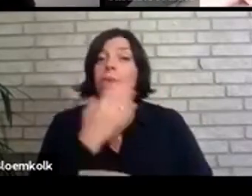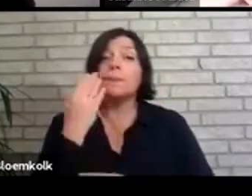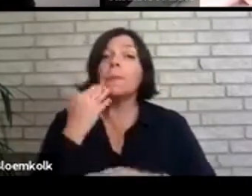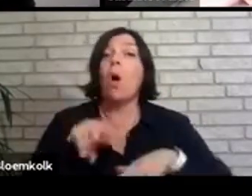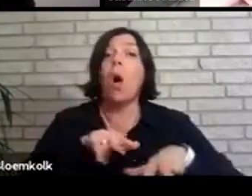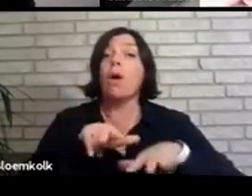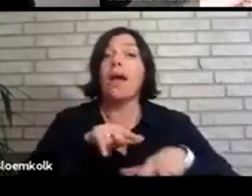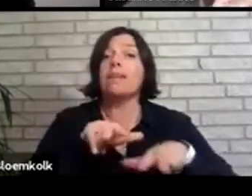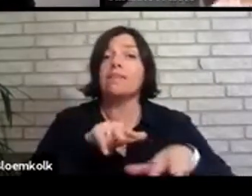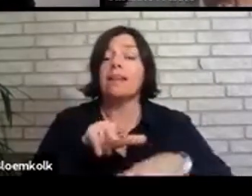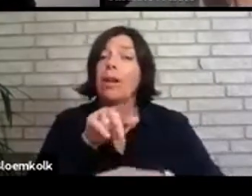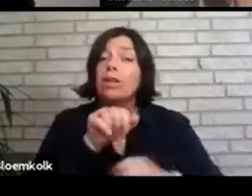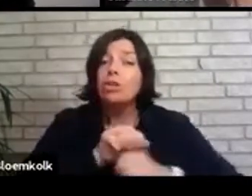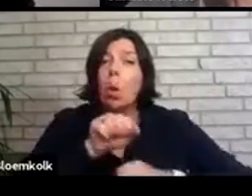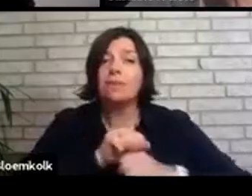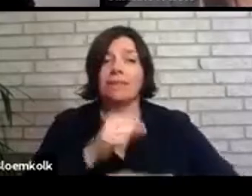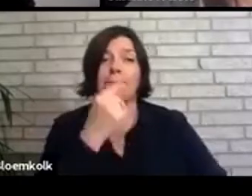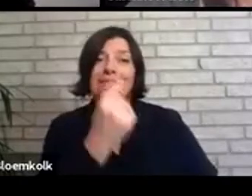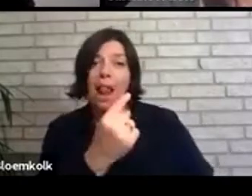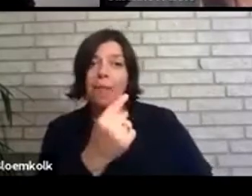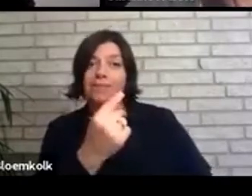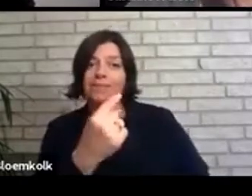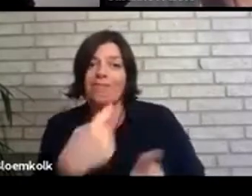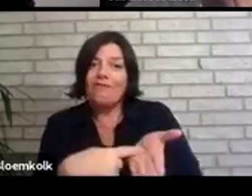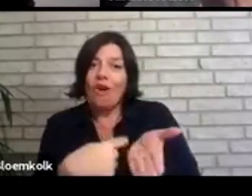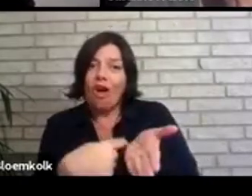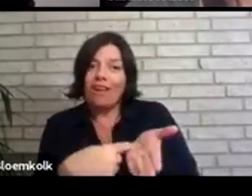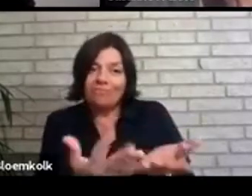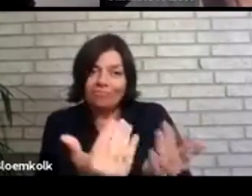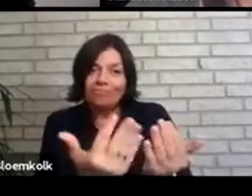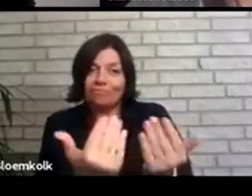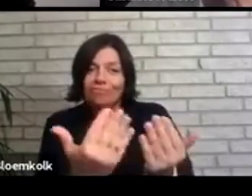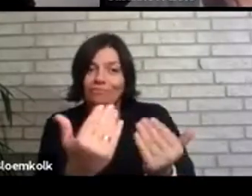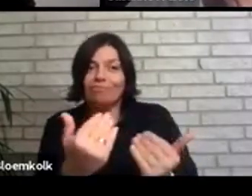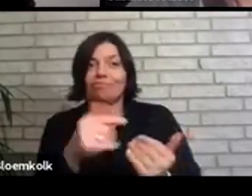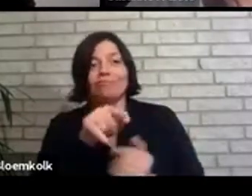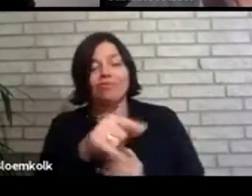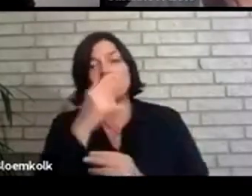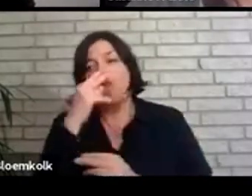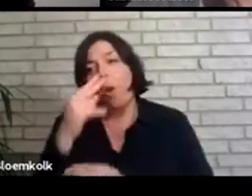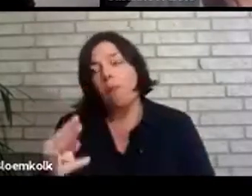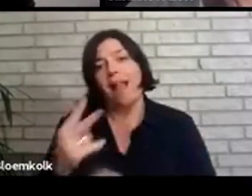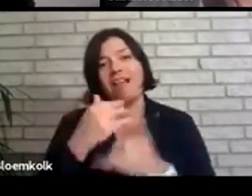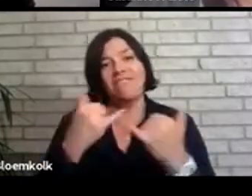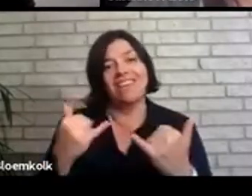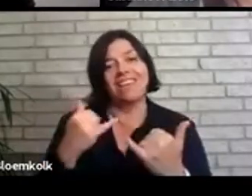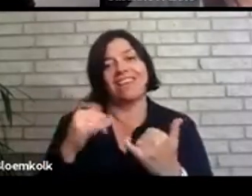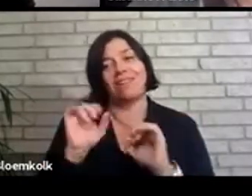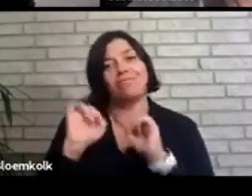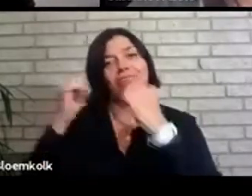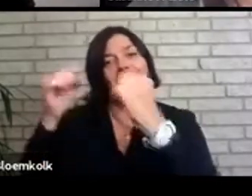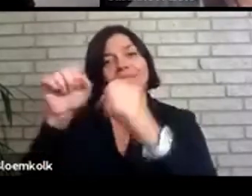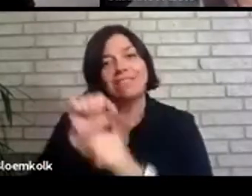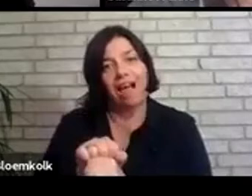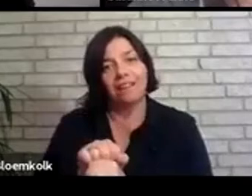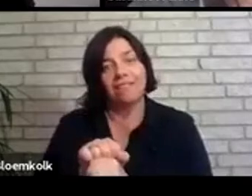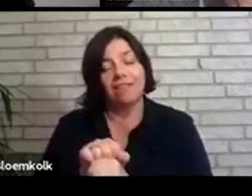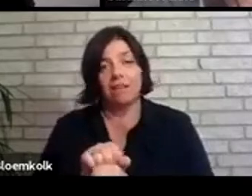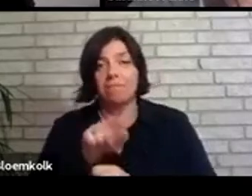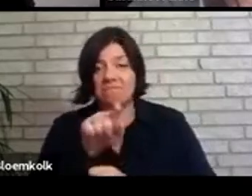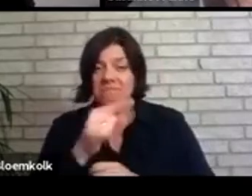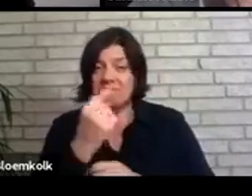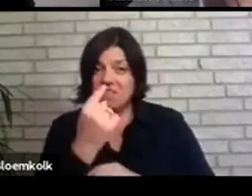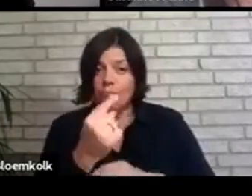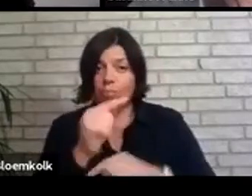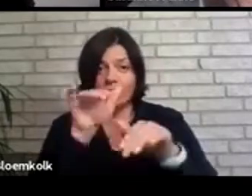ihnen Angebote zu machen, sich entsprechend einzubringen. Habt ihr da Best-Praxis-Erfahrungen? Erlebt ihr